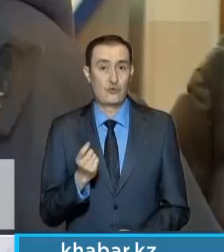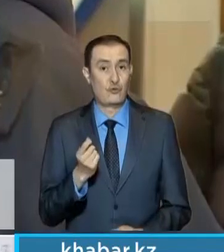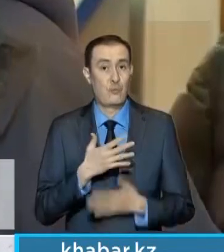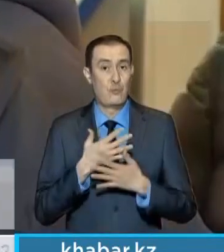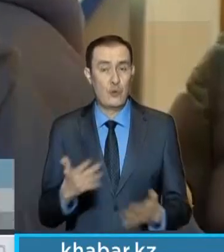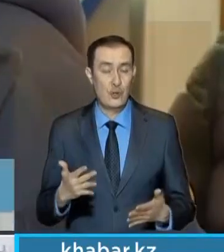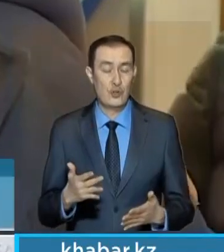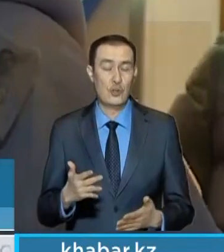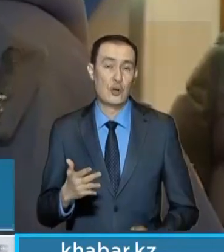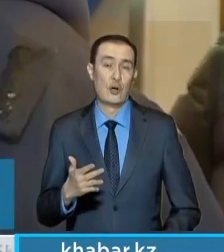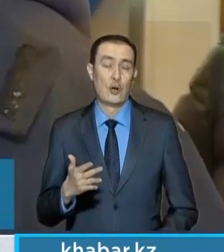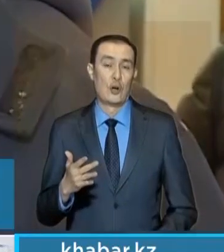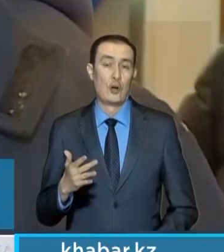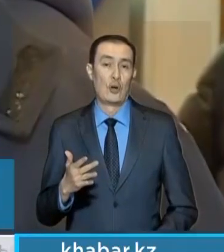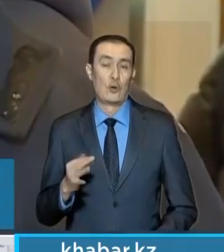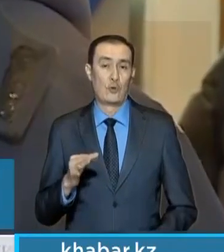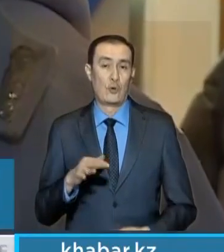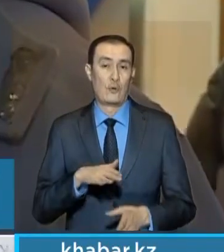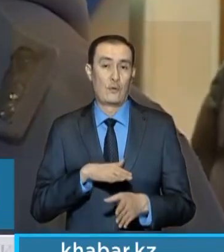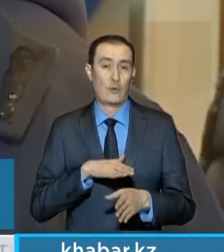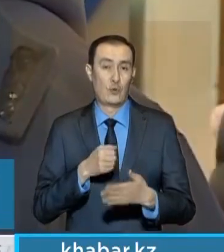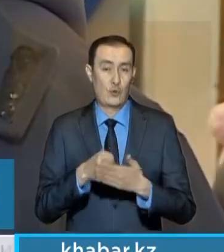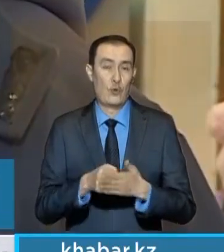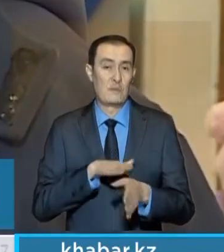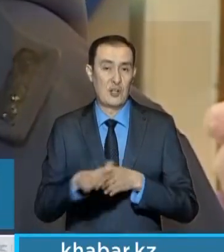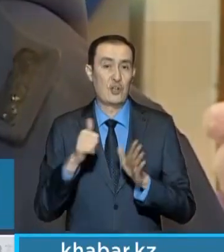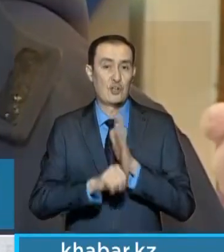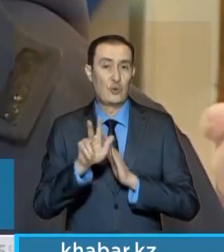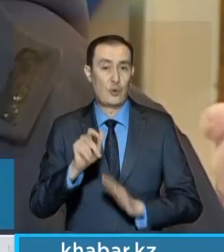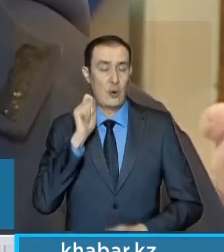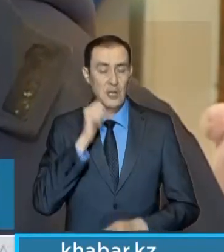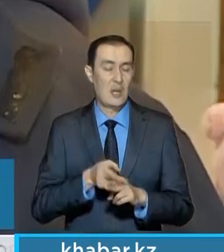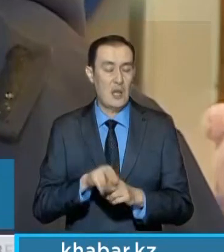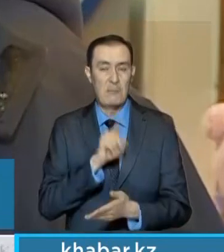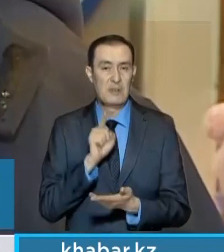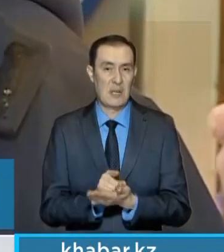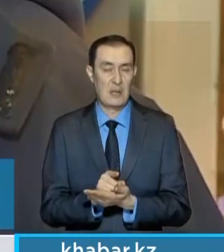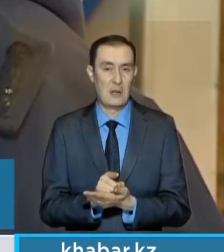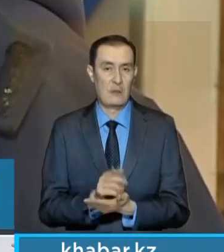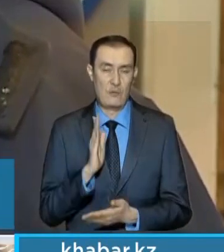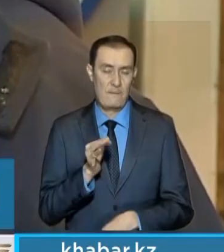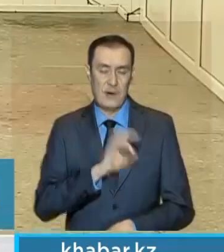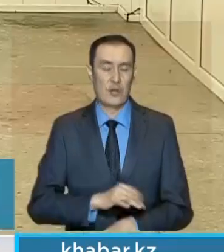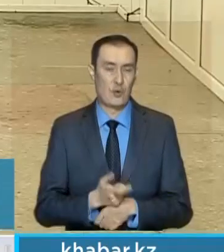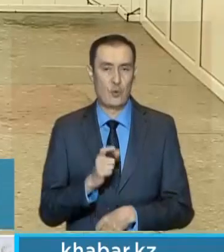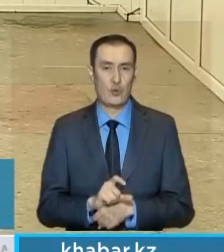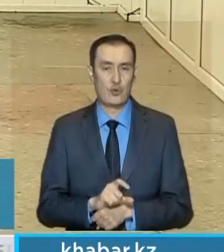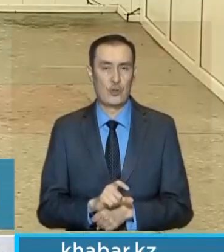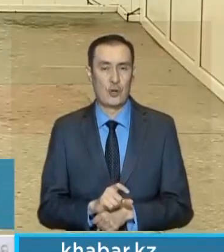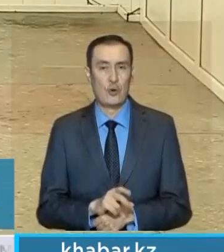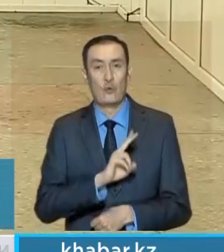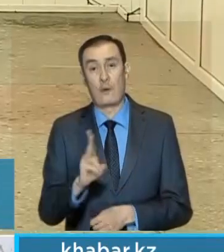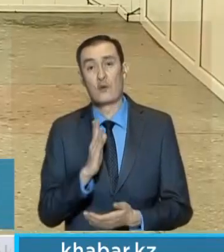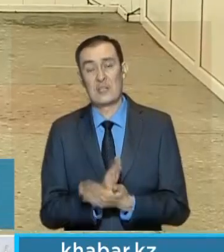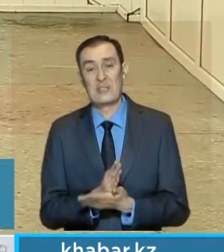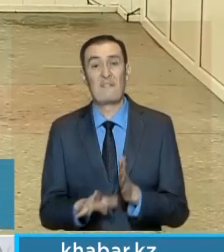до достижения лет это обязательно выгодно очень если у кого есть